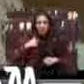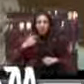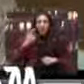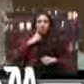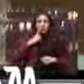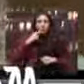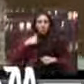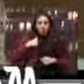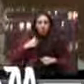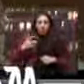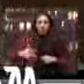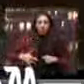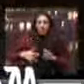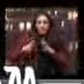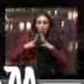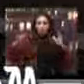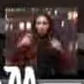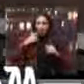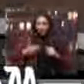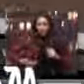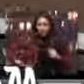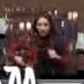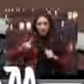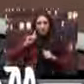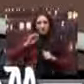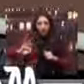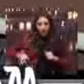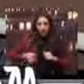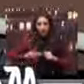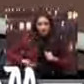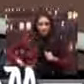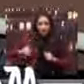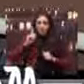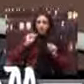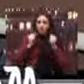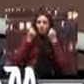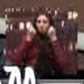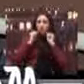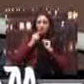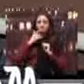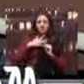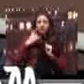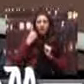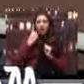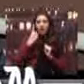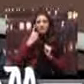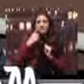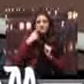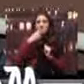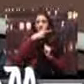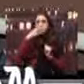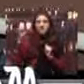وفي الطحال، مينفعش فتح العملية. ففي أسيوط قالوا عايزين 1200 جنيه